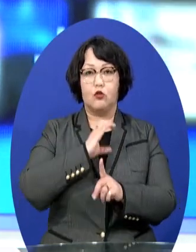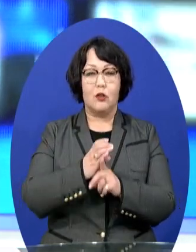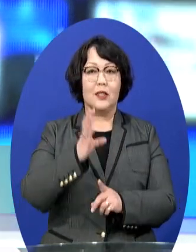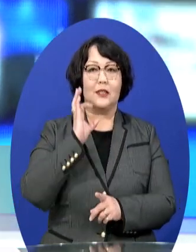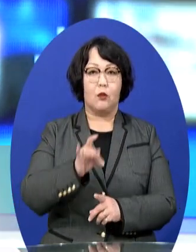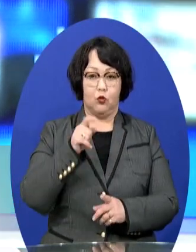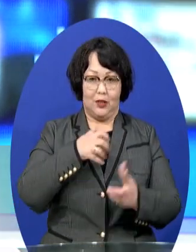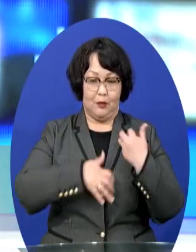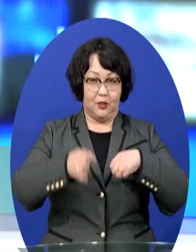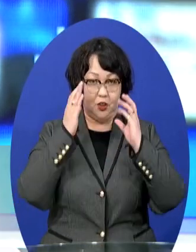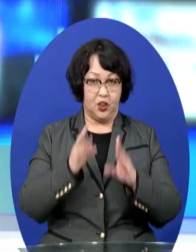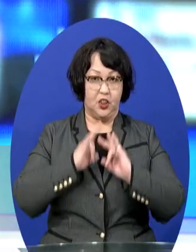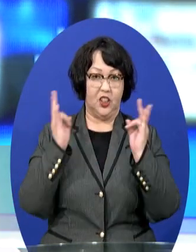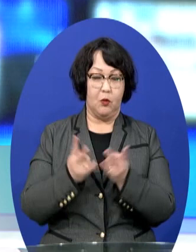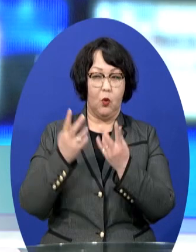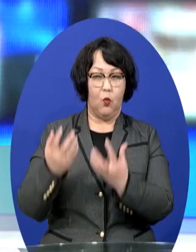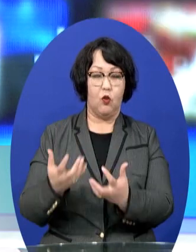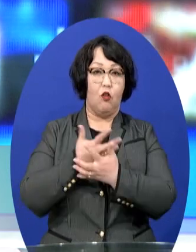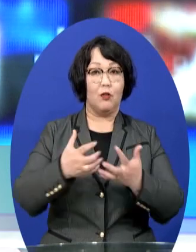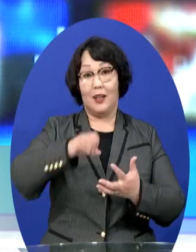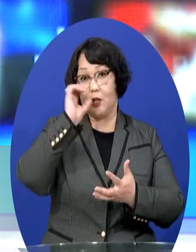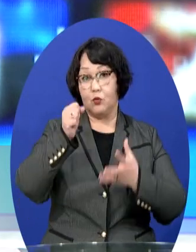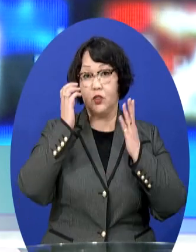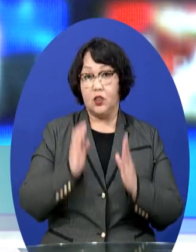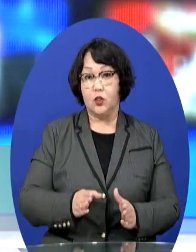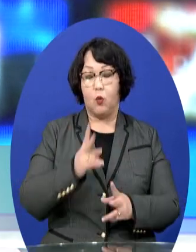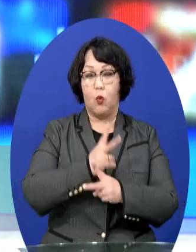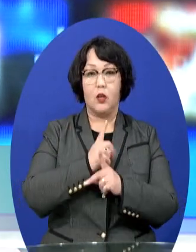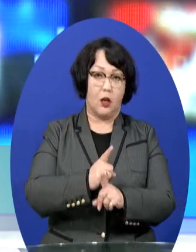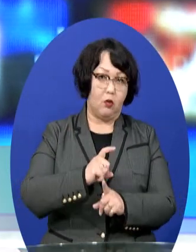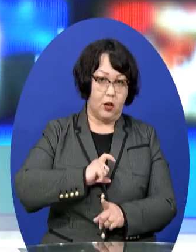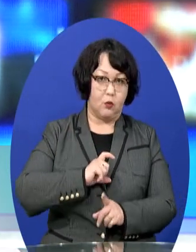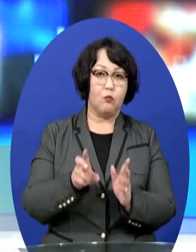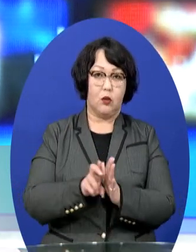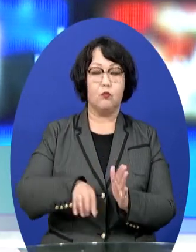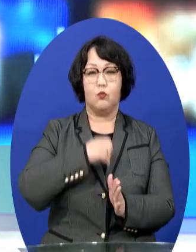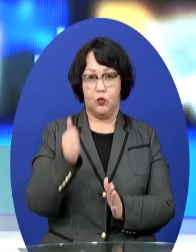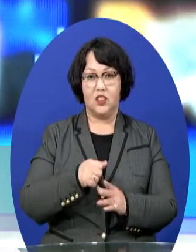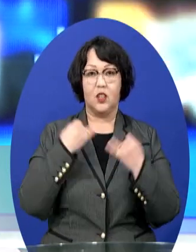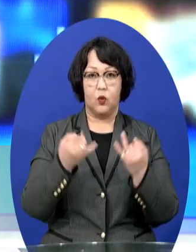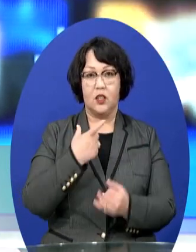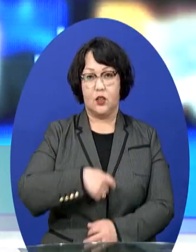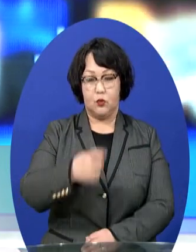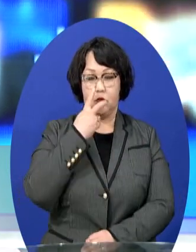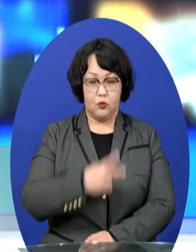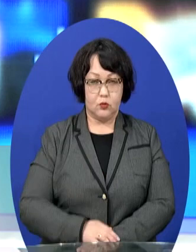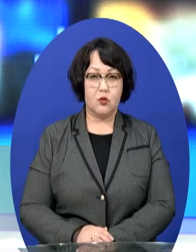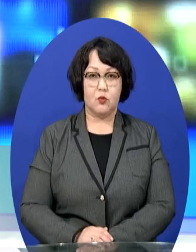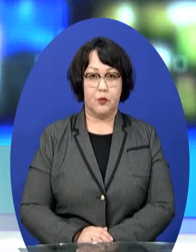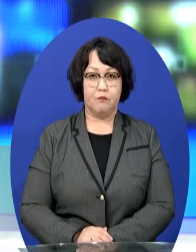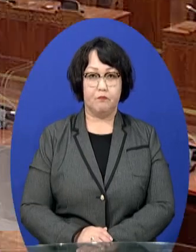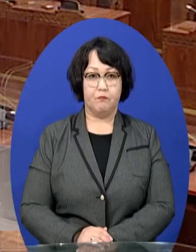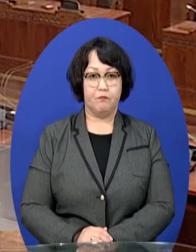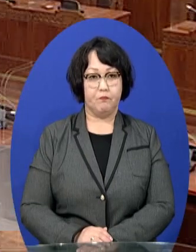хэмжээнд тулгамдсан нийгэмд хүлээлт үүсгэсэн олон асуудлыг шийдвэрлэх эрхцүүн боломж өрднө гэж улсын хурлын гишүүд үзэж байна.